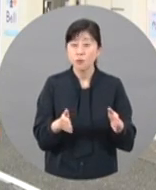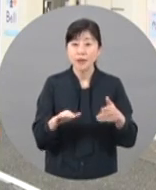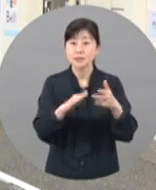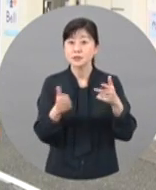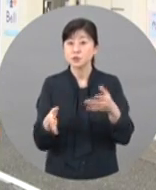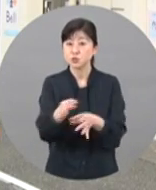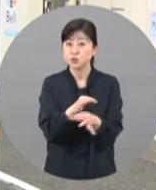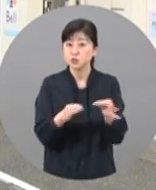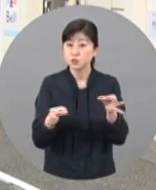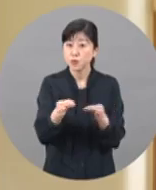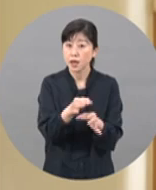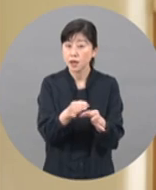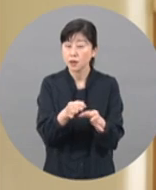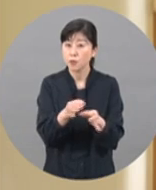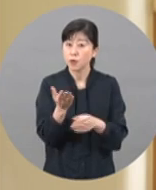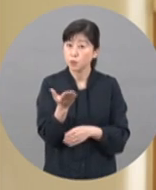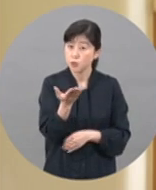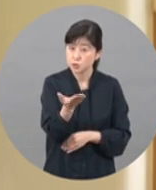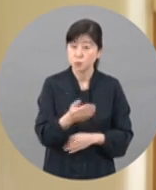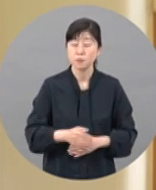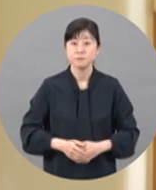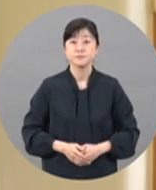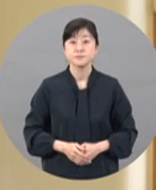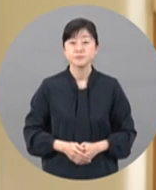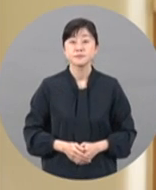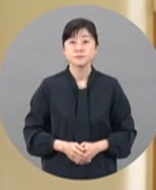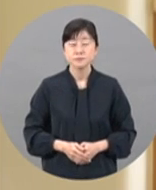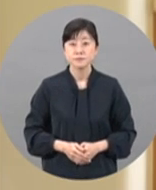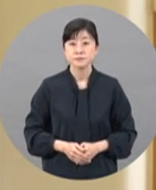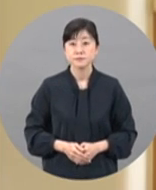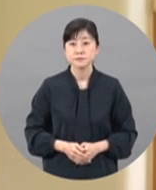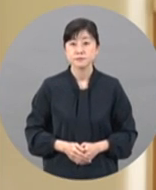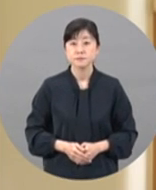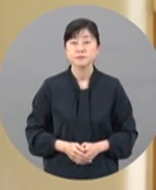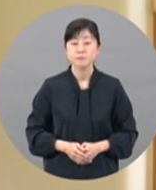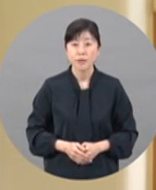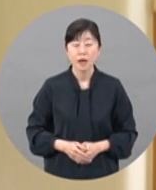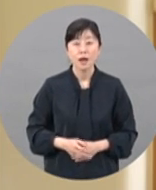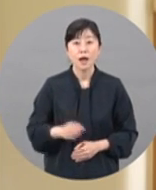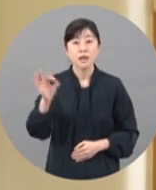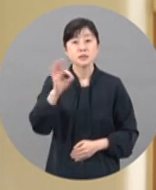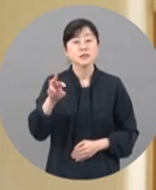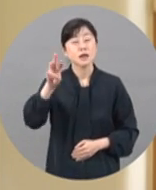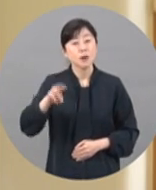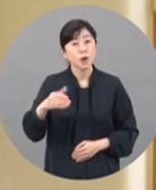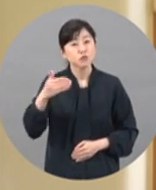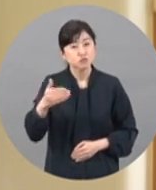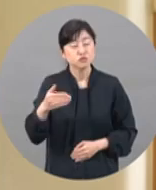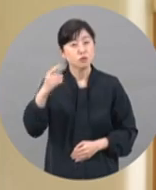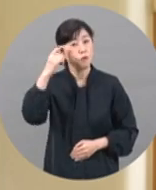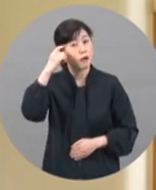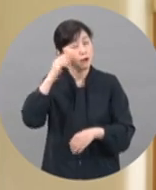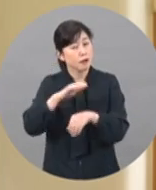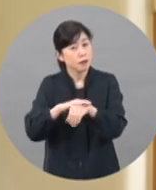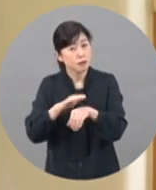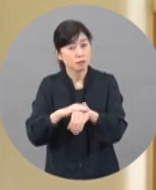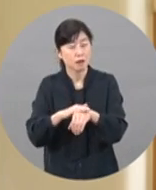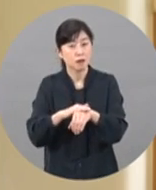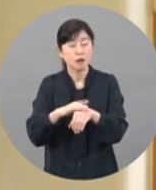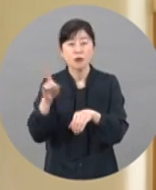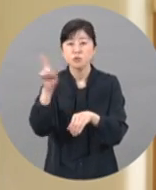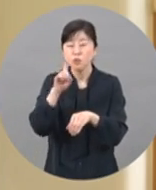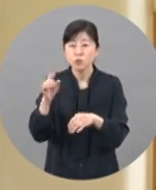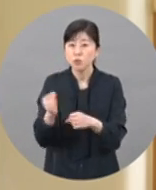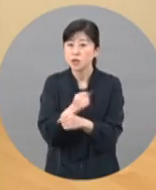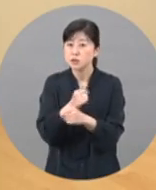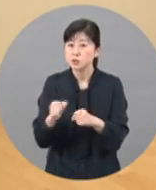設を運営する側の思いとは。 やはりこれはやっぱり区役所のなんだろうマインドというか、区がどういう事業をやりた